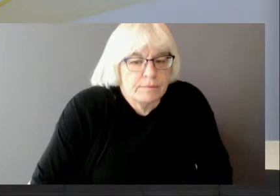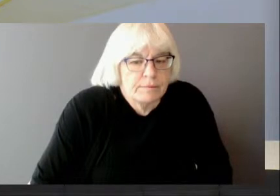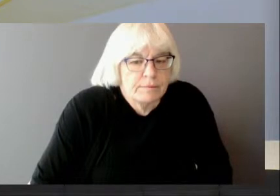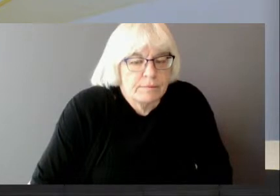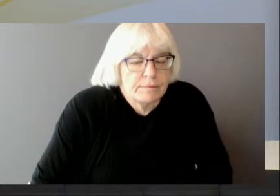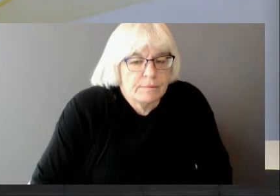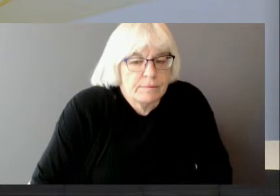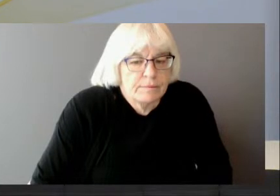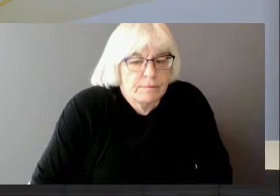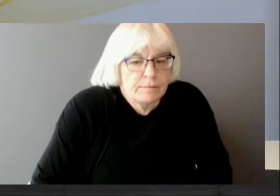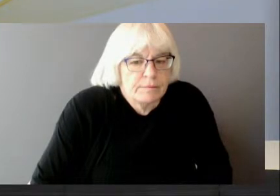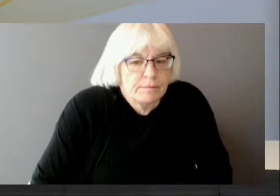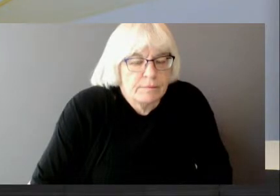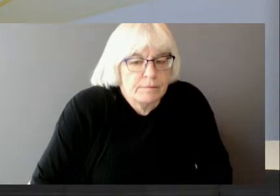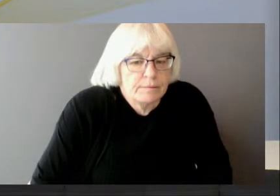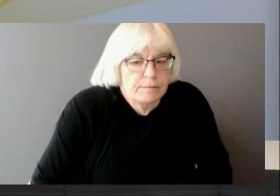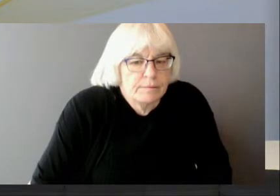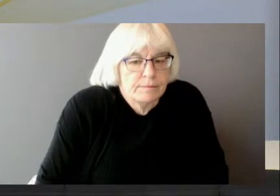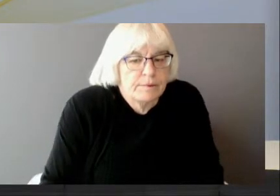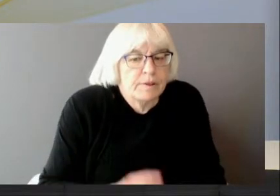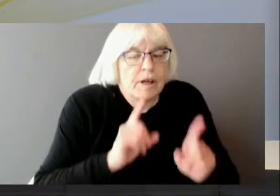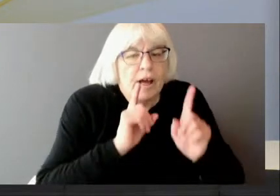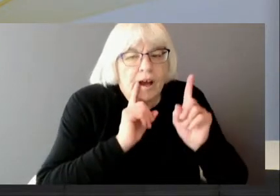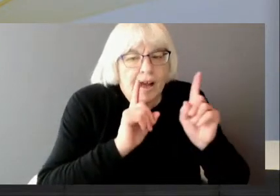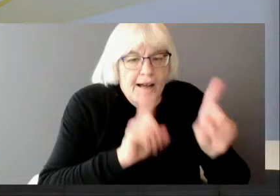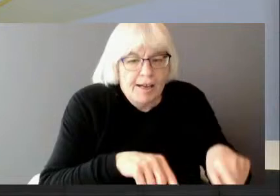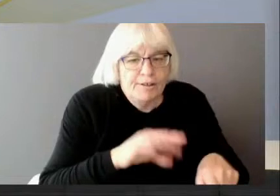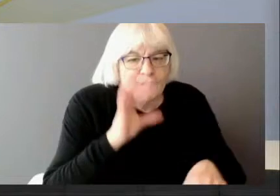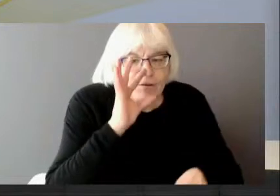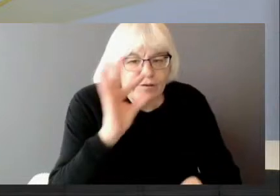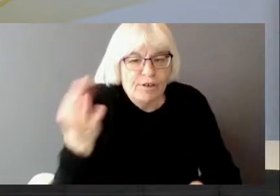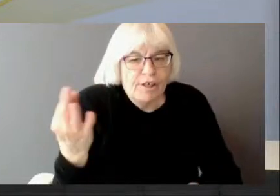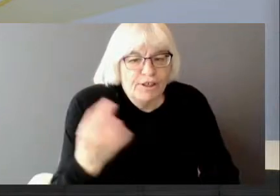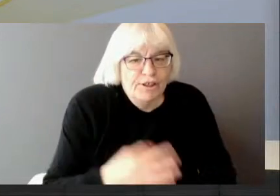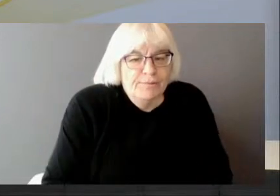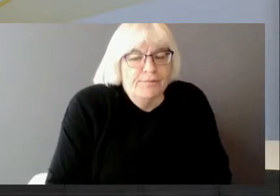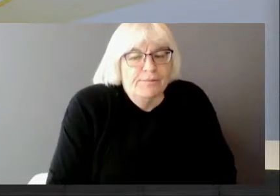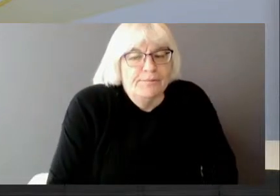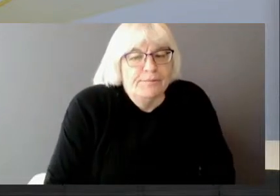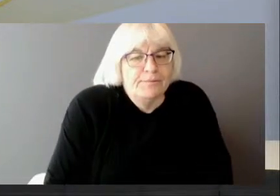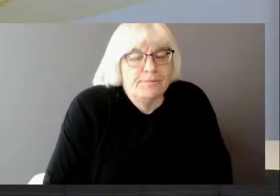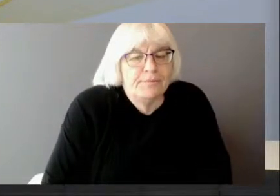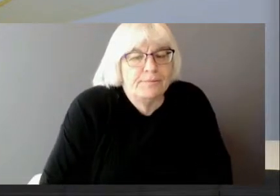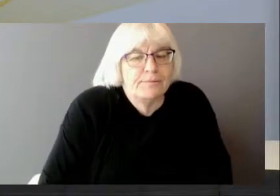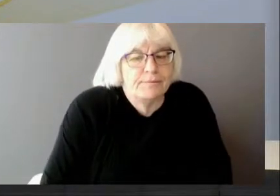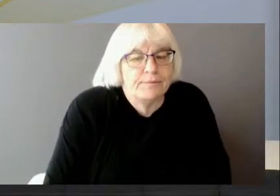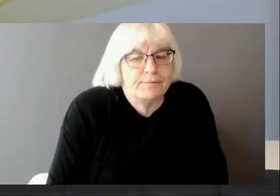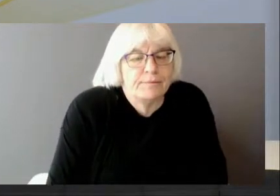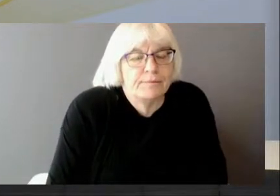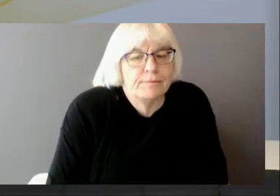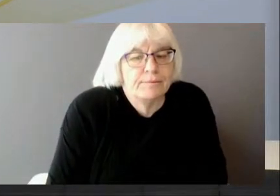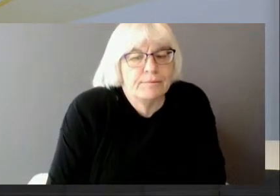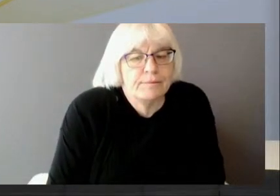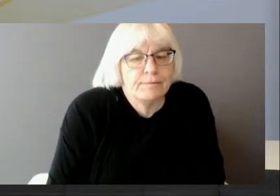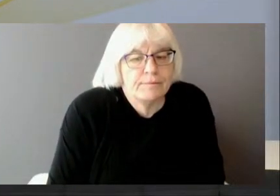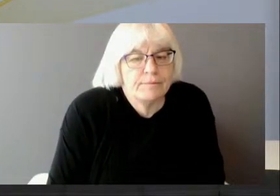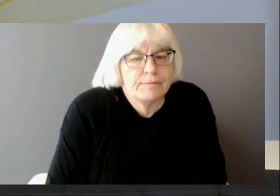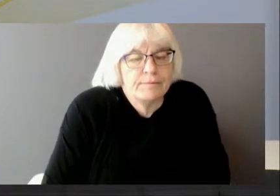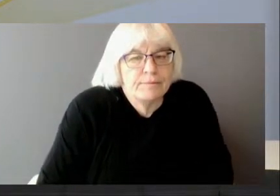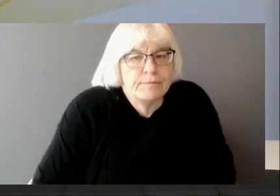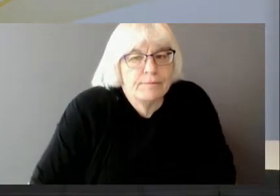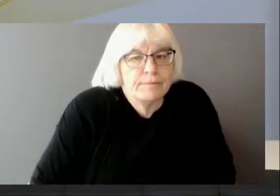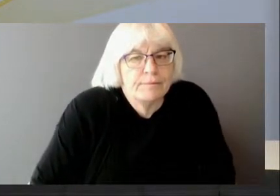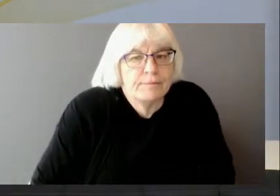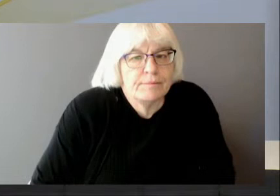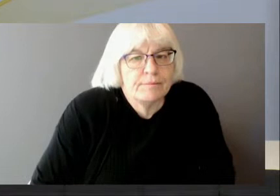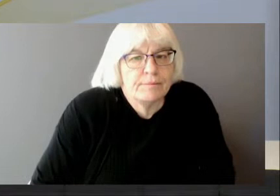Bonjour, Gabrielle. Et puis, oui, c'était le monsieur qui est trentaine qui